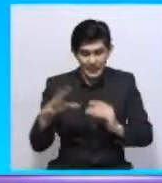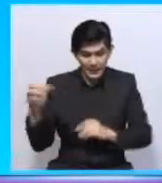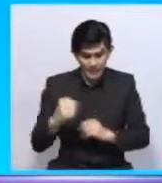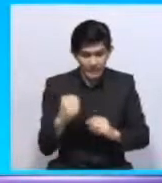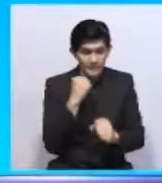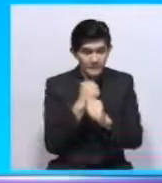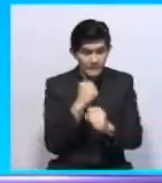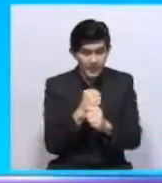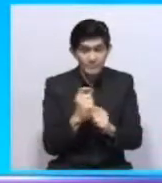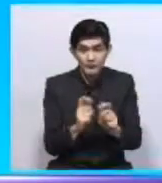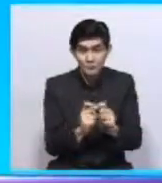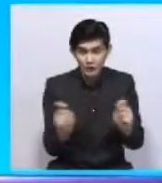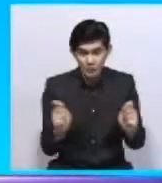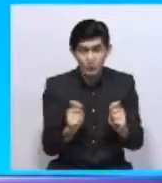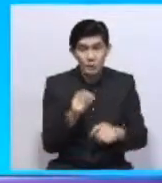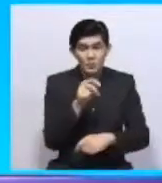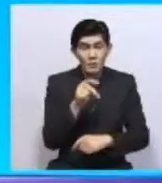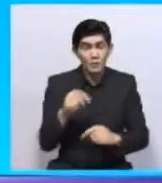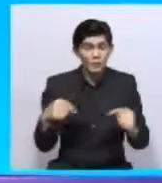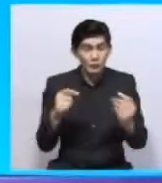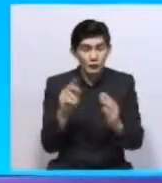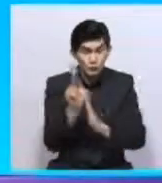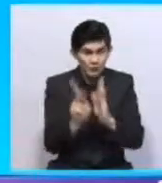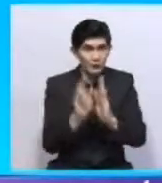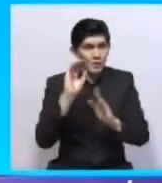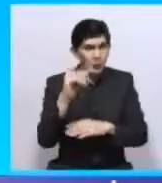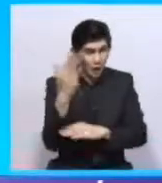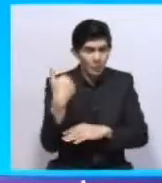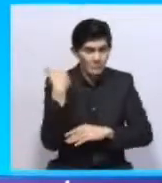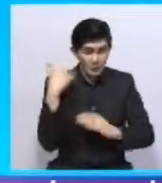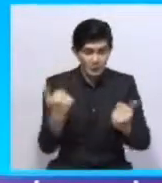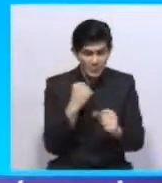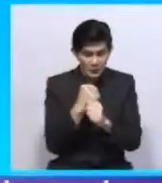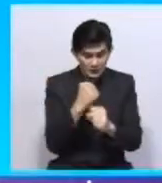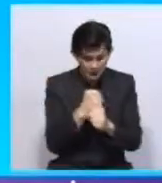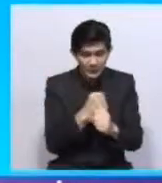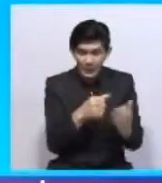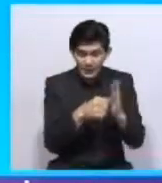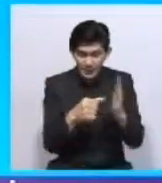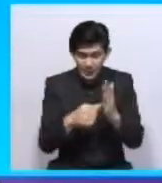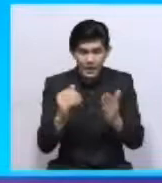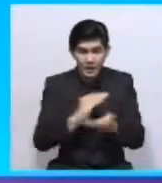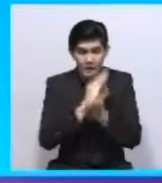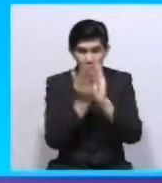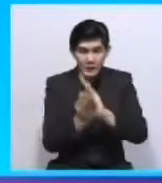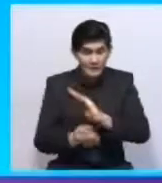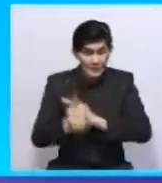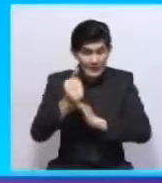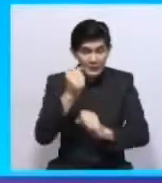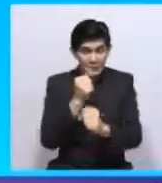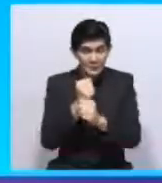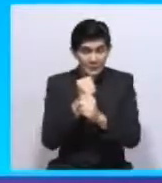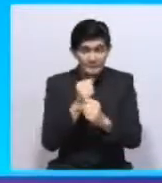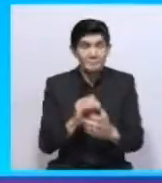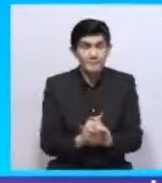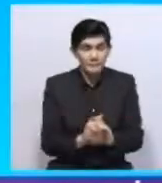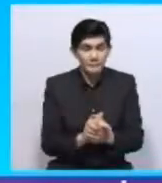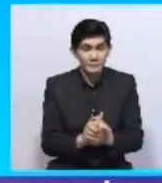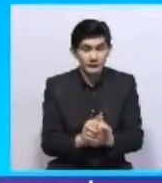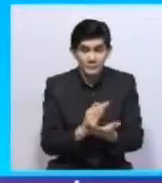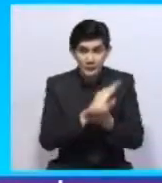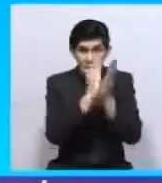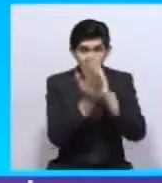าเตรียมออกเป็นอนุบัญญัติล่วงหน้าแล้วนะคะซึ่งก็จะนำผลที่ได้รับเนี่ยมาแก้ไขปรับปรุงเพื่อให้ดียิ่งขึ้นด้วยส่วน